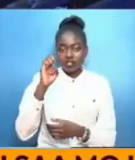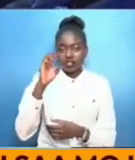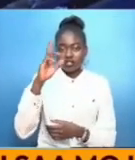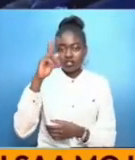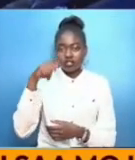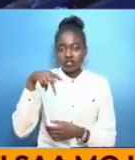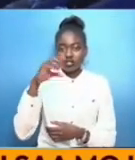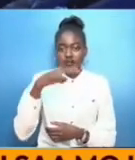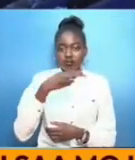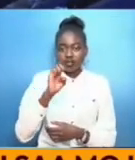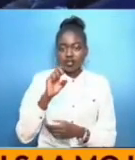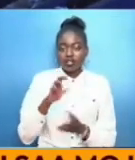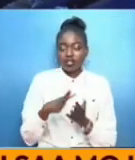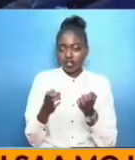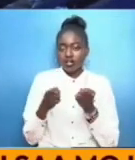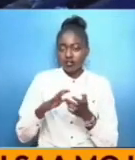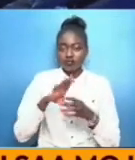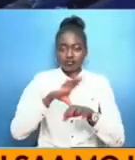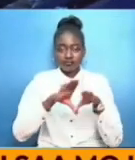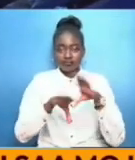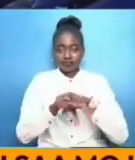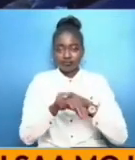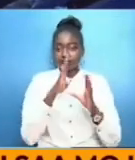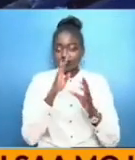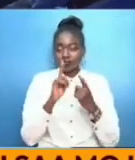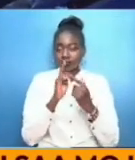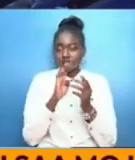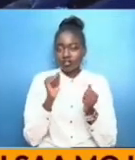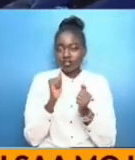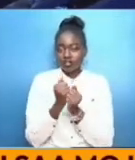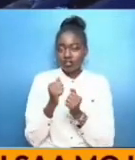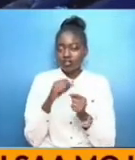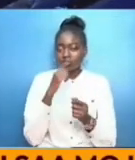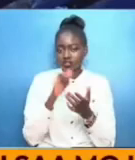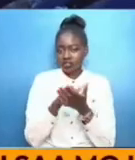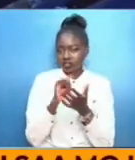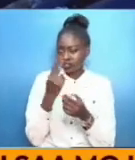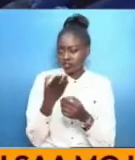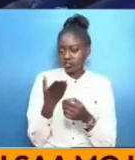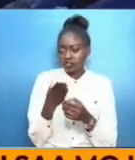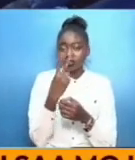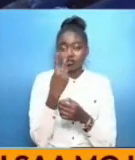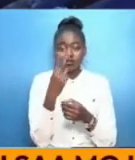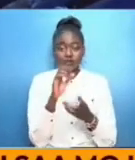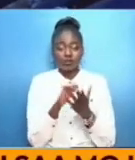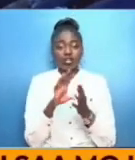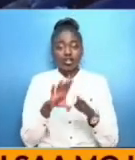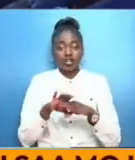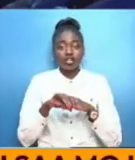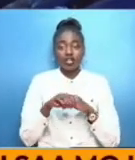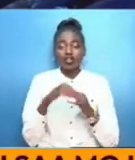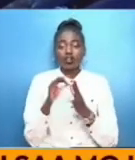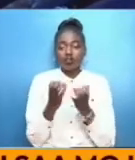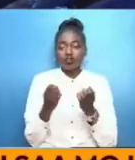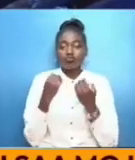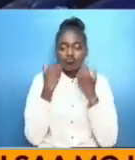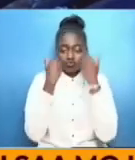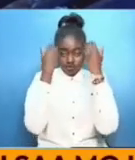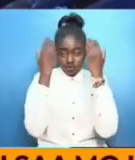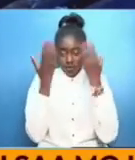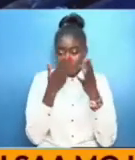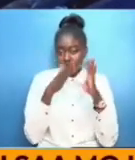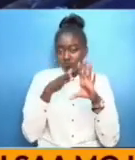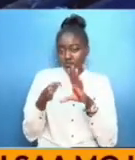ulitaka hati ya kukamatwa itolewe wakisema wawili hao walipuuza maagizo ya mahakama ya